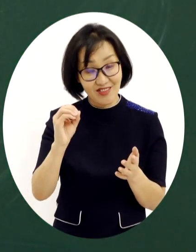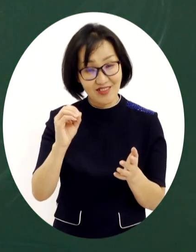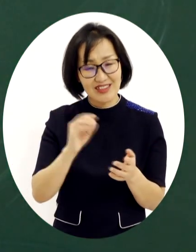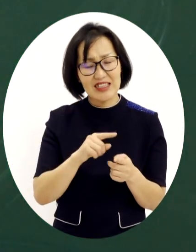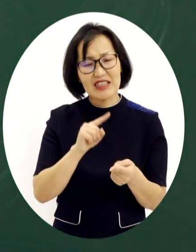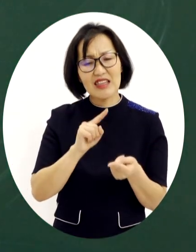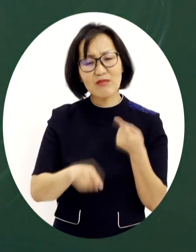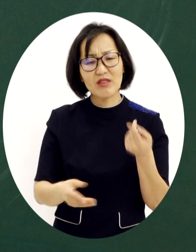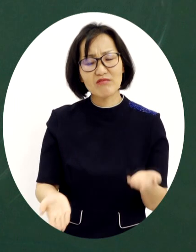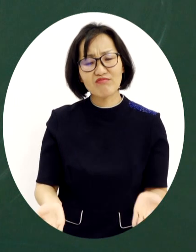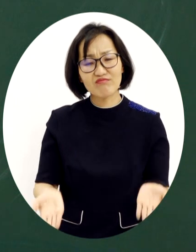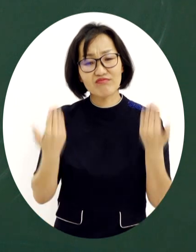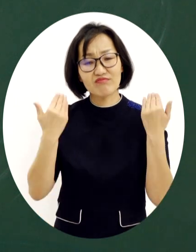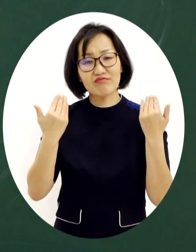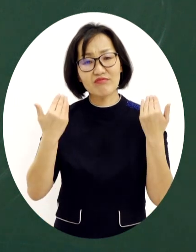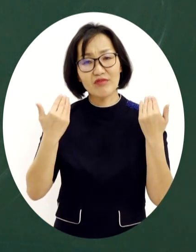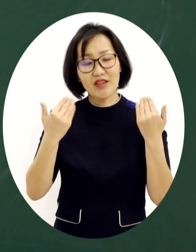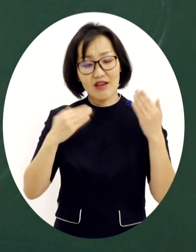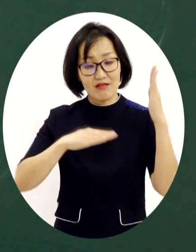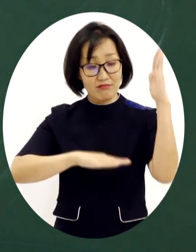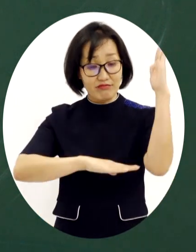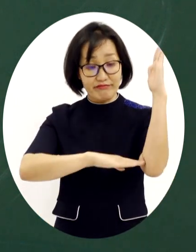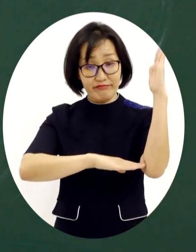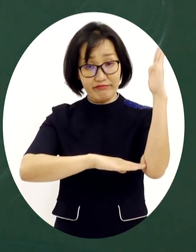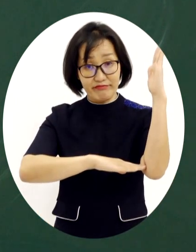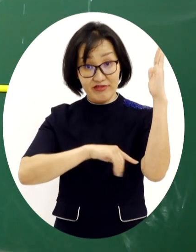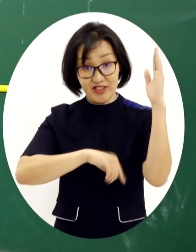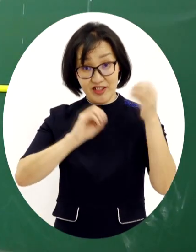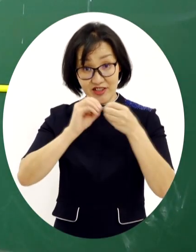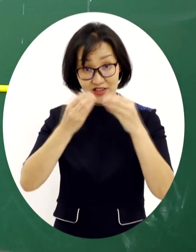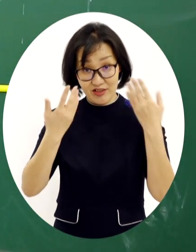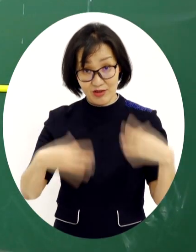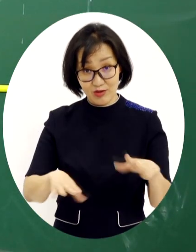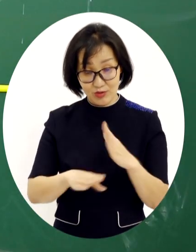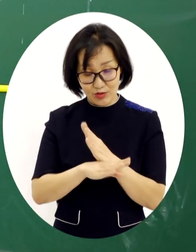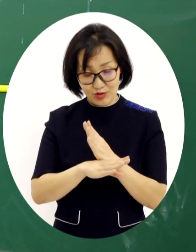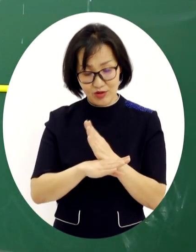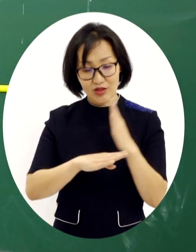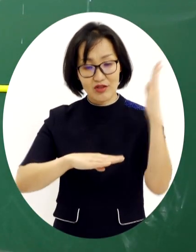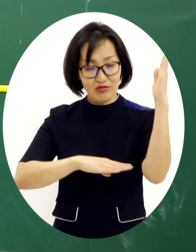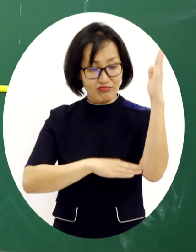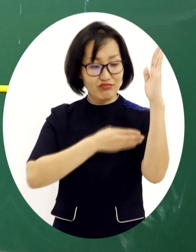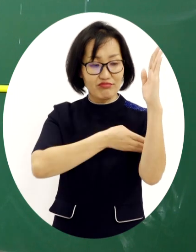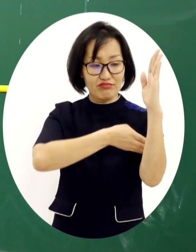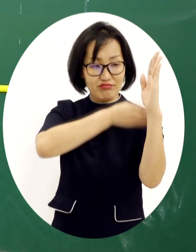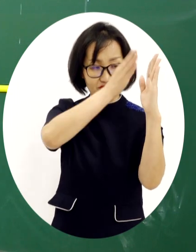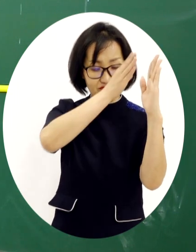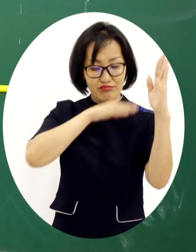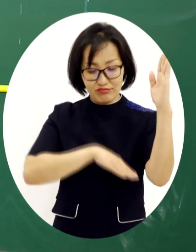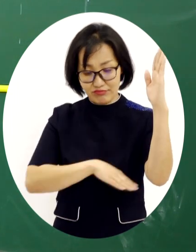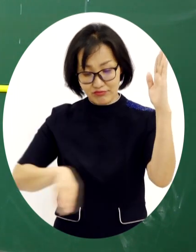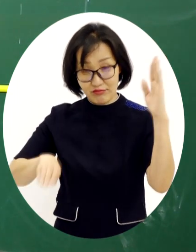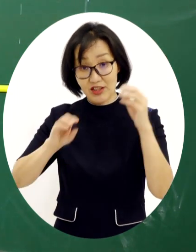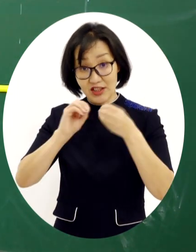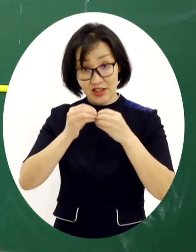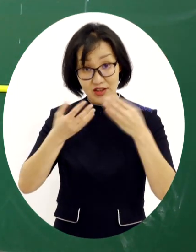Хялбар график байгуулахын тулд хевтэй босоо тэнхлэгээ татаад тэгээд босоо тэнхлэгийн хуваар хевтэй тэнхлэгийн